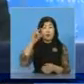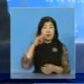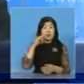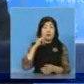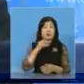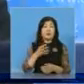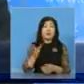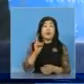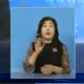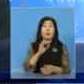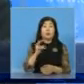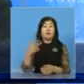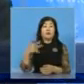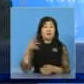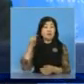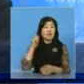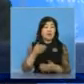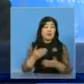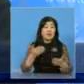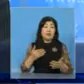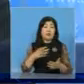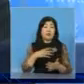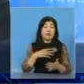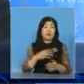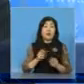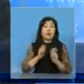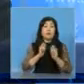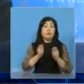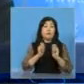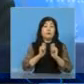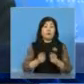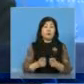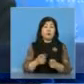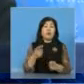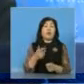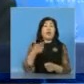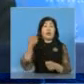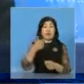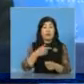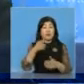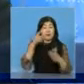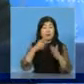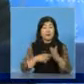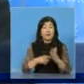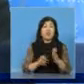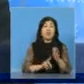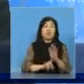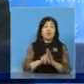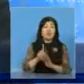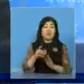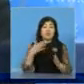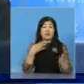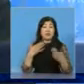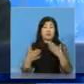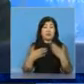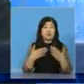тому назад. Вручение моих верительных грамот – это еще одна возможность для начала дружеских